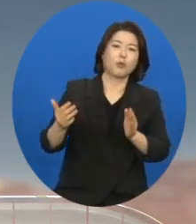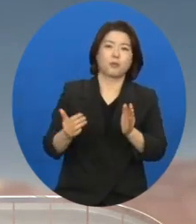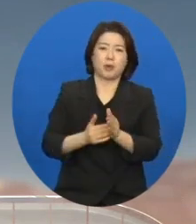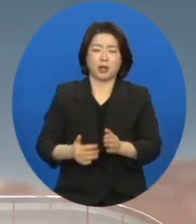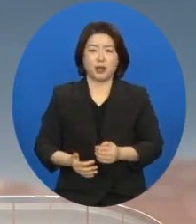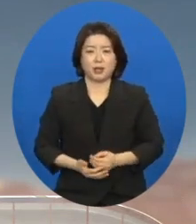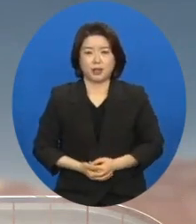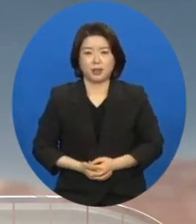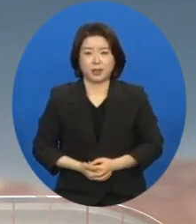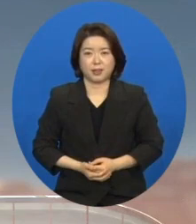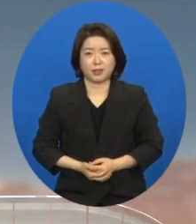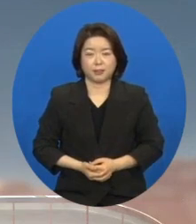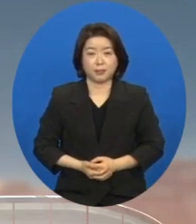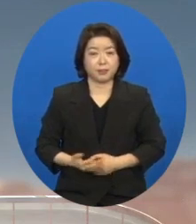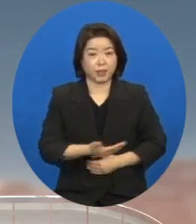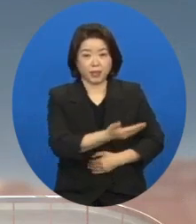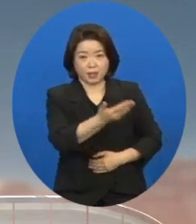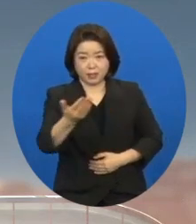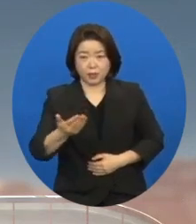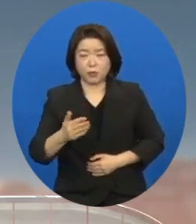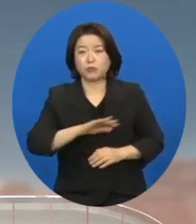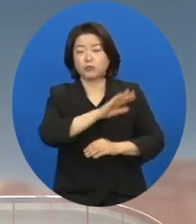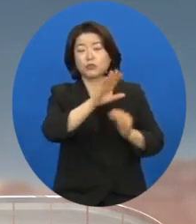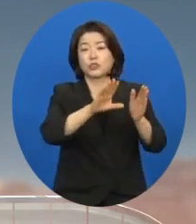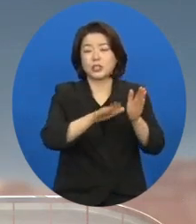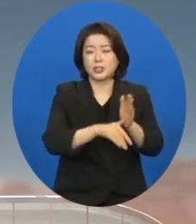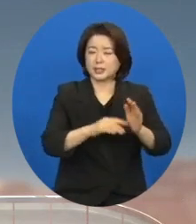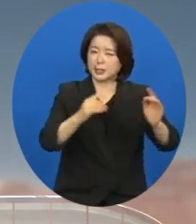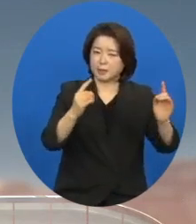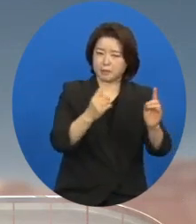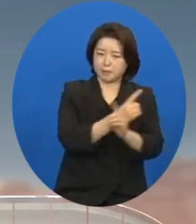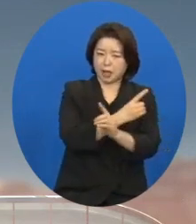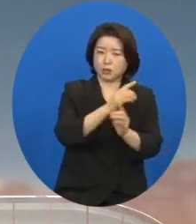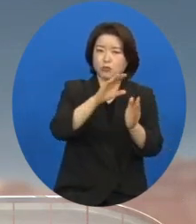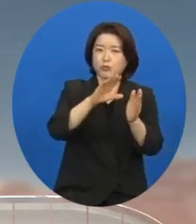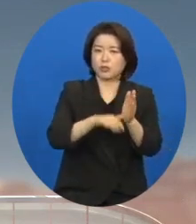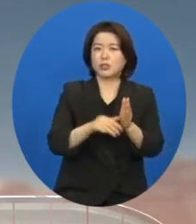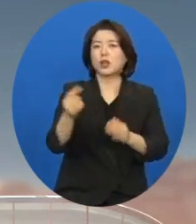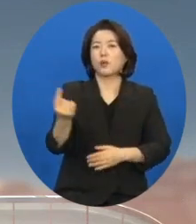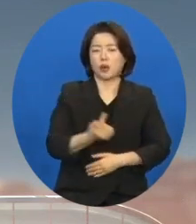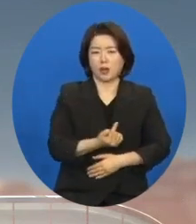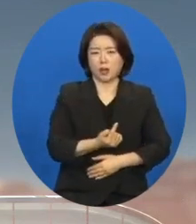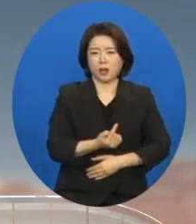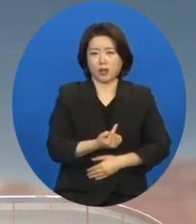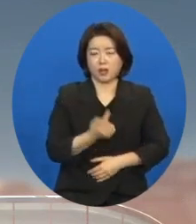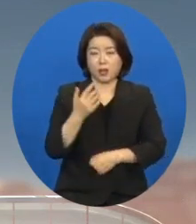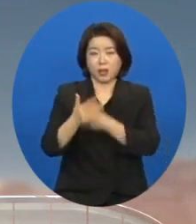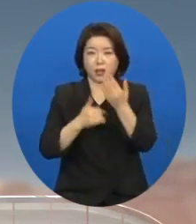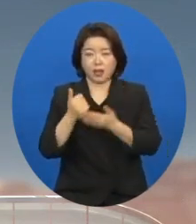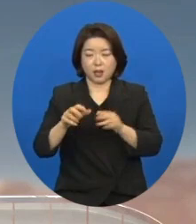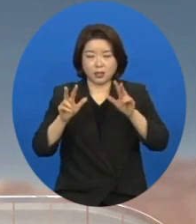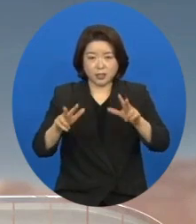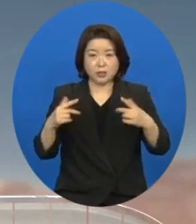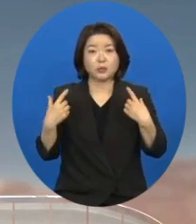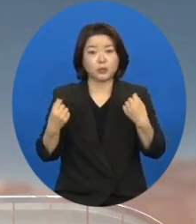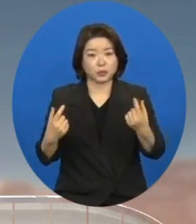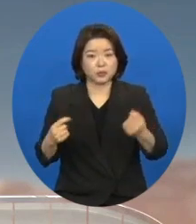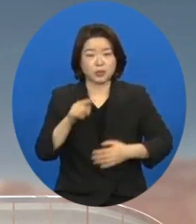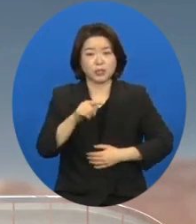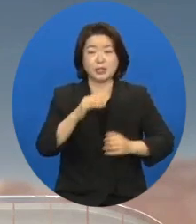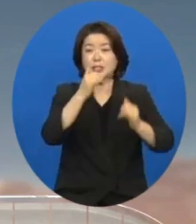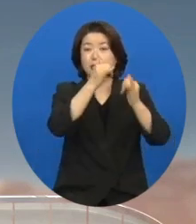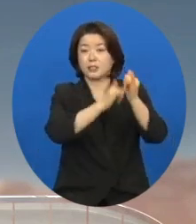말씀을 정리하면서 사랑하는 여러분 우리 시대의 전환점에 있어요 지금. 하나님은 지금도 이